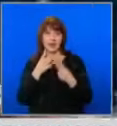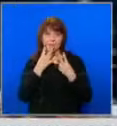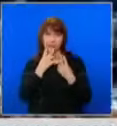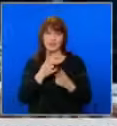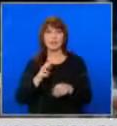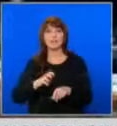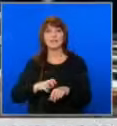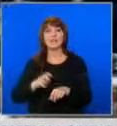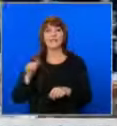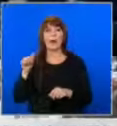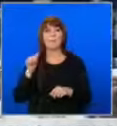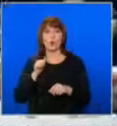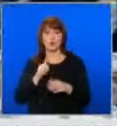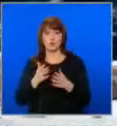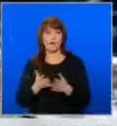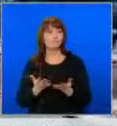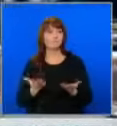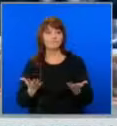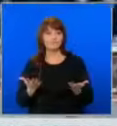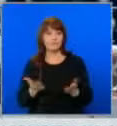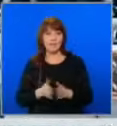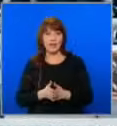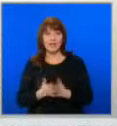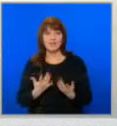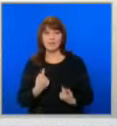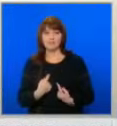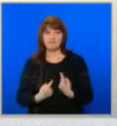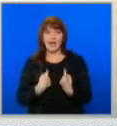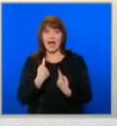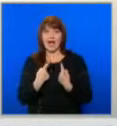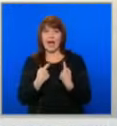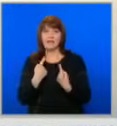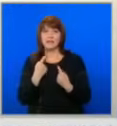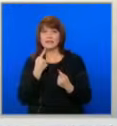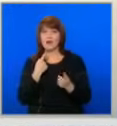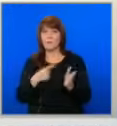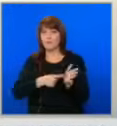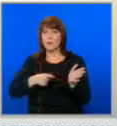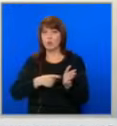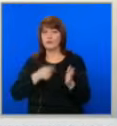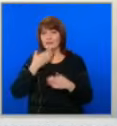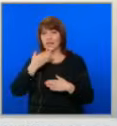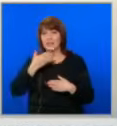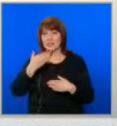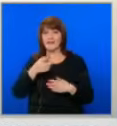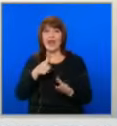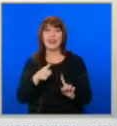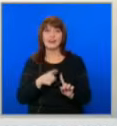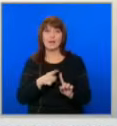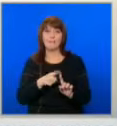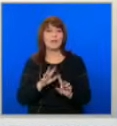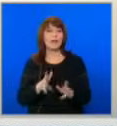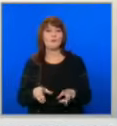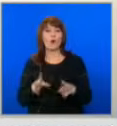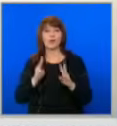кореспондентъ ни десислава апостолова деси здравей какви са реакциите на провокативните изказвания на тръмп и